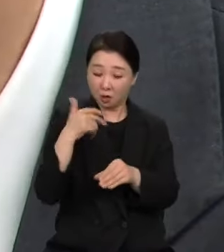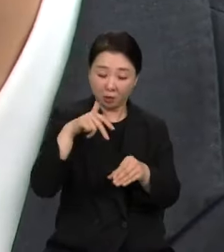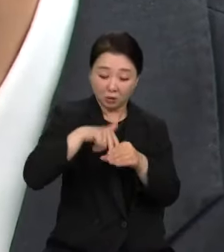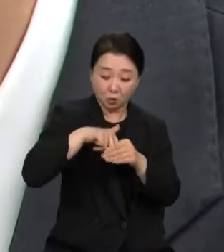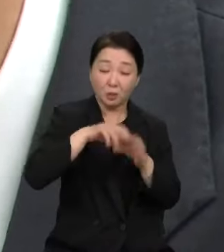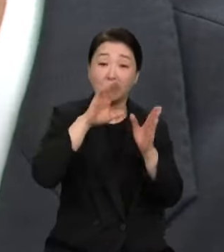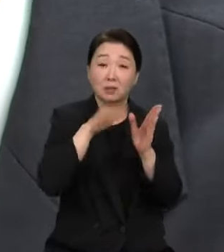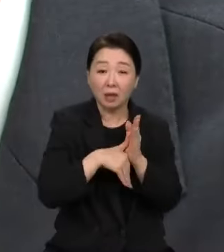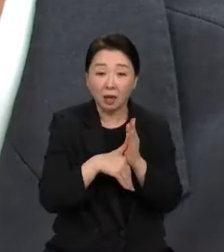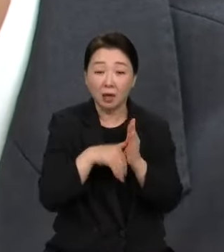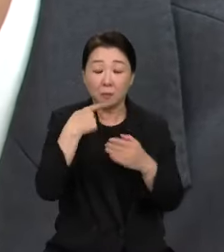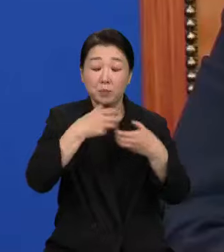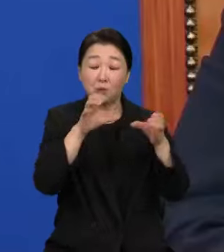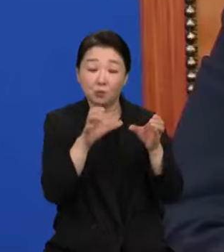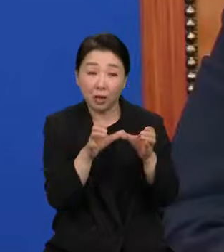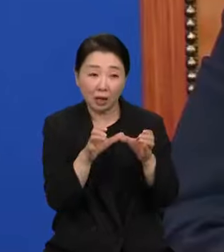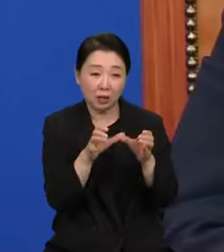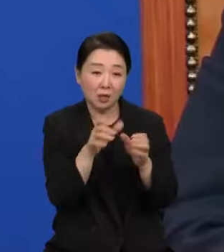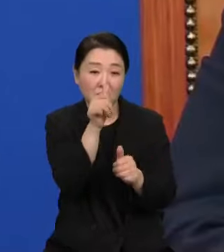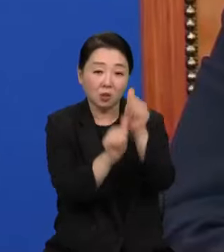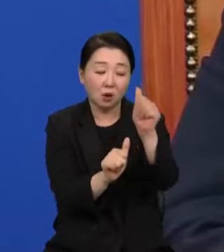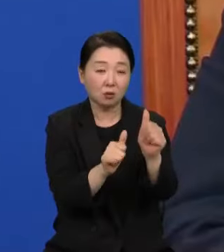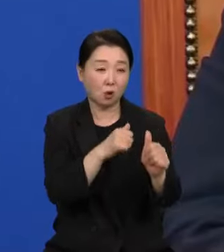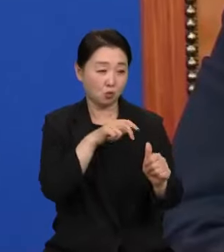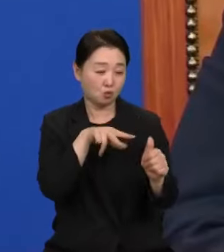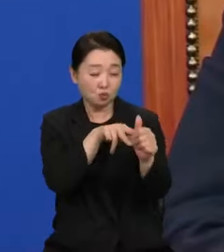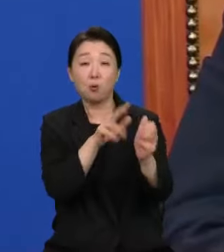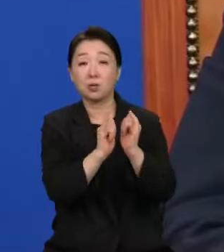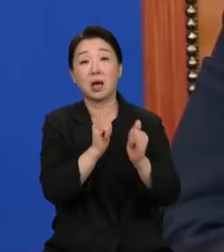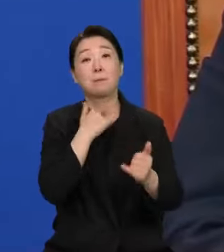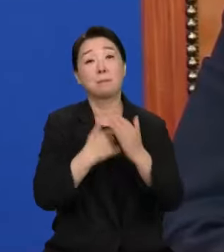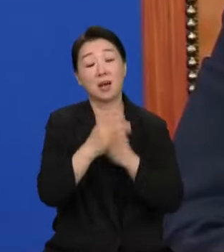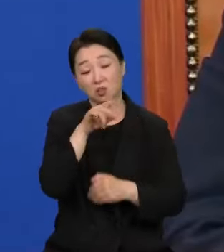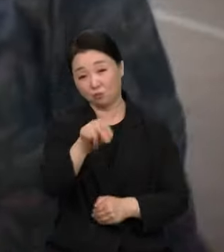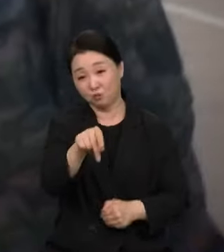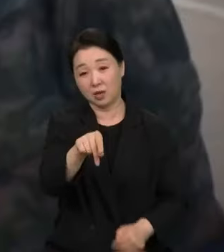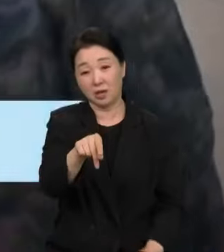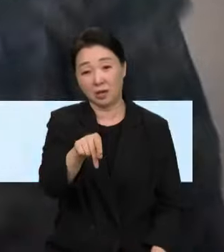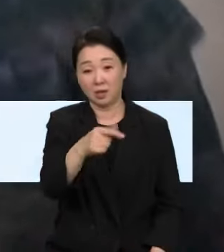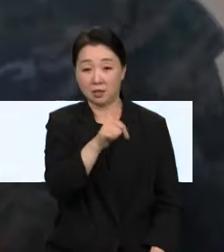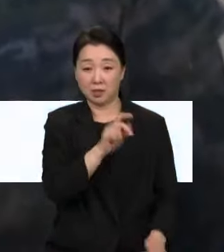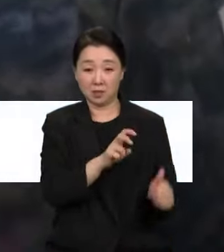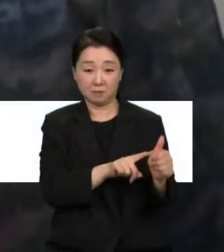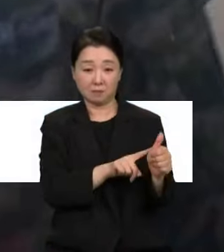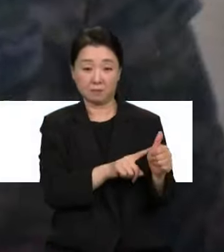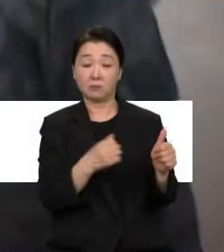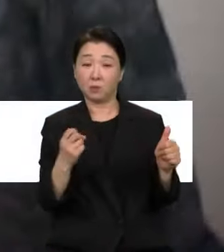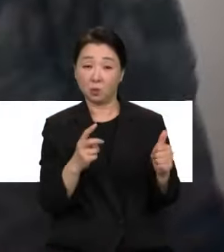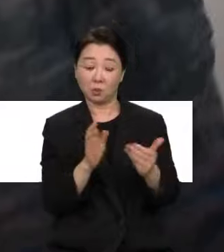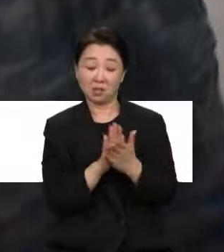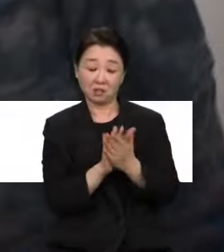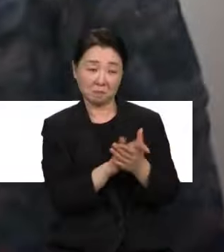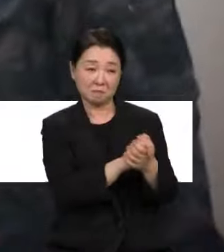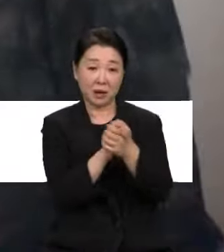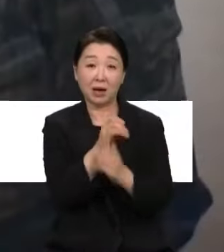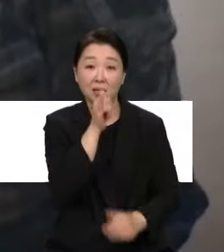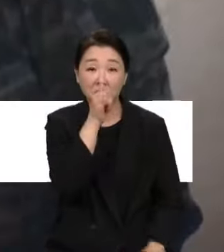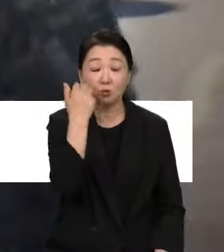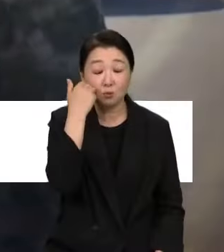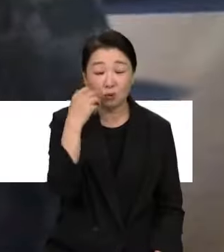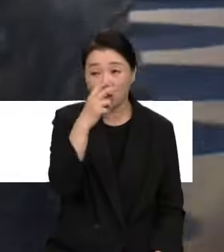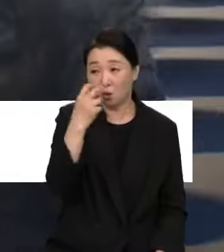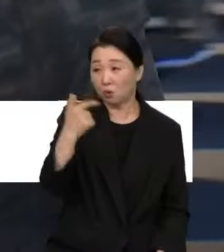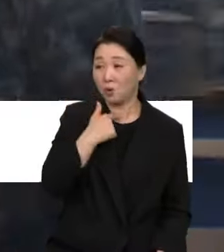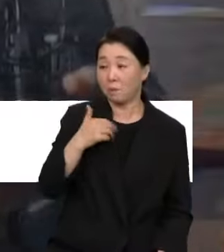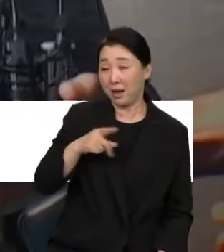민주당 경선 후보자 경력이 있다는 점도 문제 삼았습니다. 또 임성근 전 사단장과 직접 친분이 있는 경호처